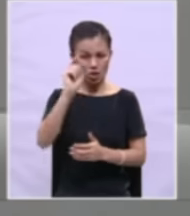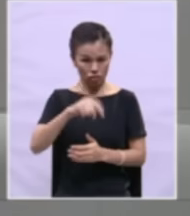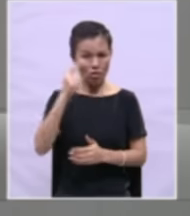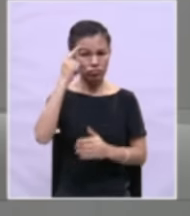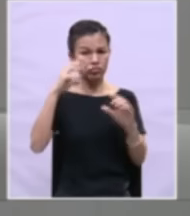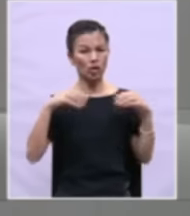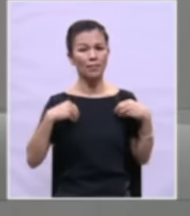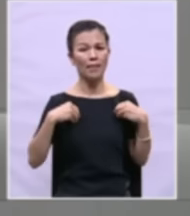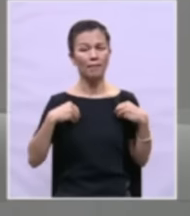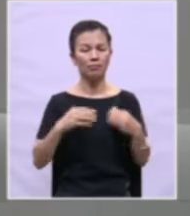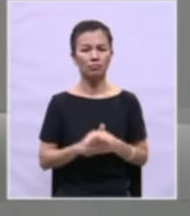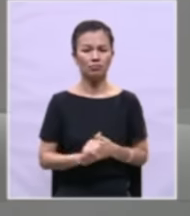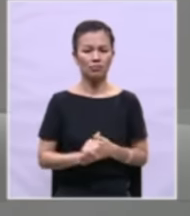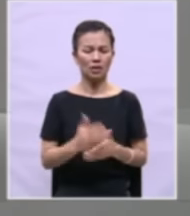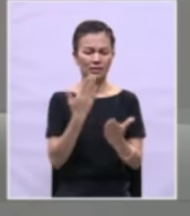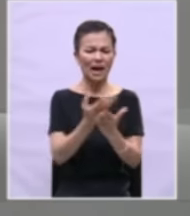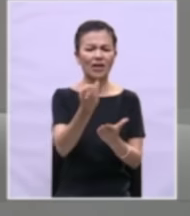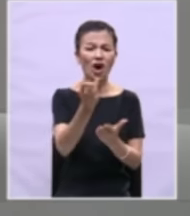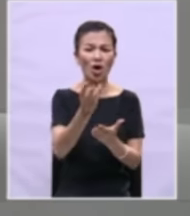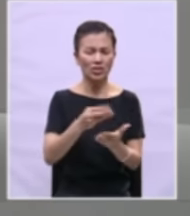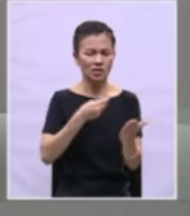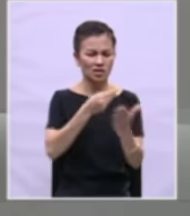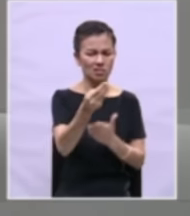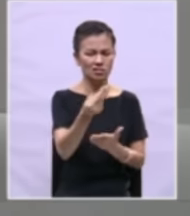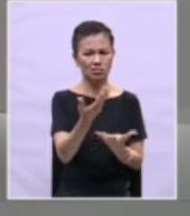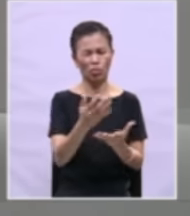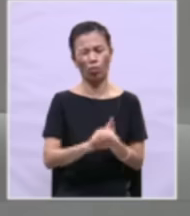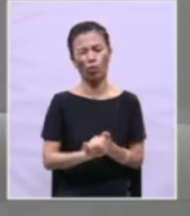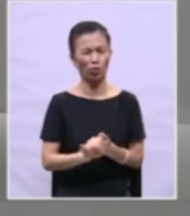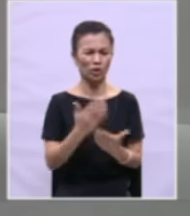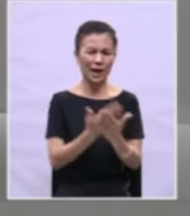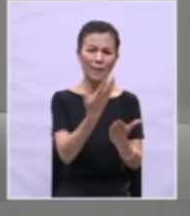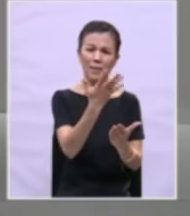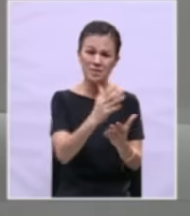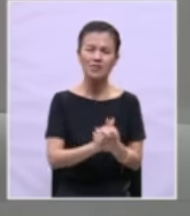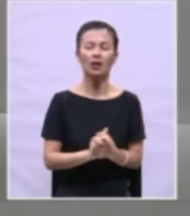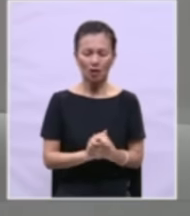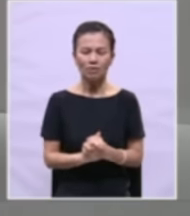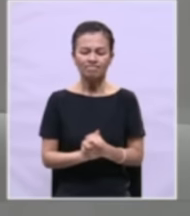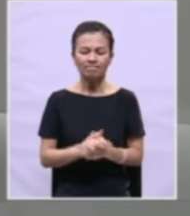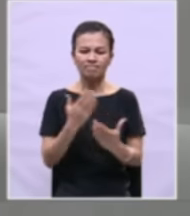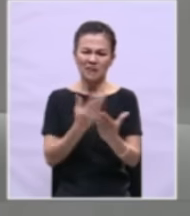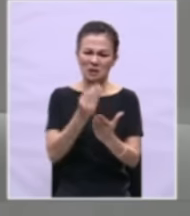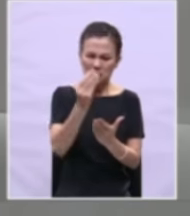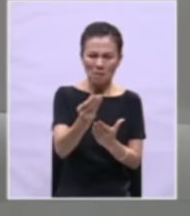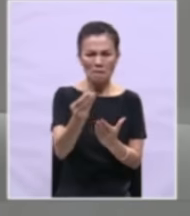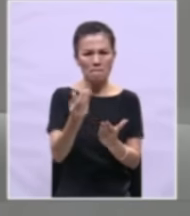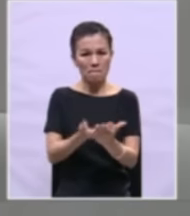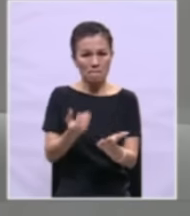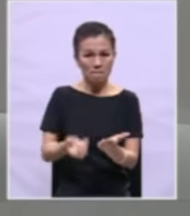ได้น้อยเนี่ยเขาอาจจะมีสตังค์ซื้อตอนนี้ราคาแพงตัวหลายร้อยเนื้อบางก็พยายามทำทุกอย่างวันนี้ก็แนะนำนะทางการส